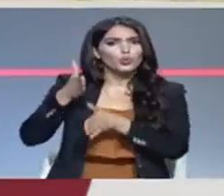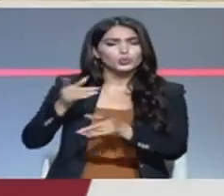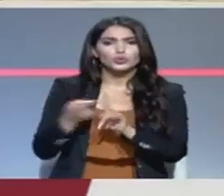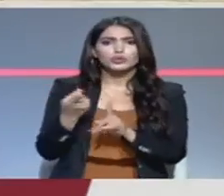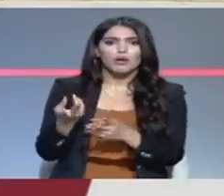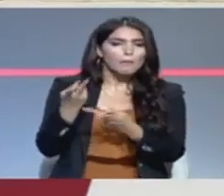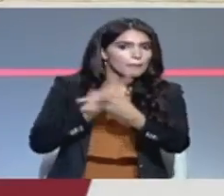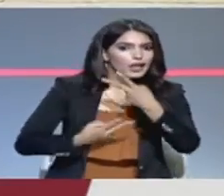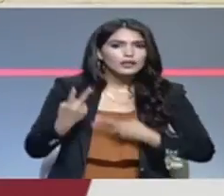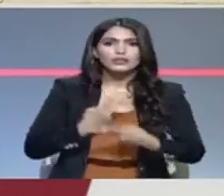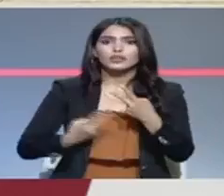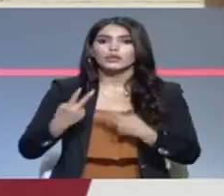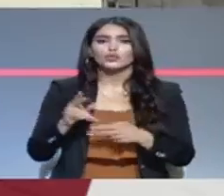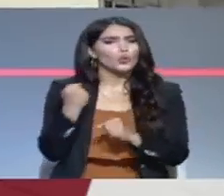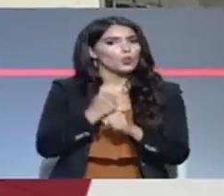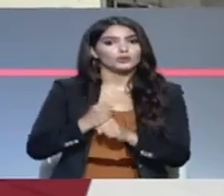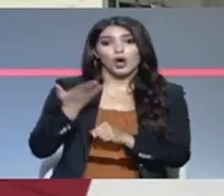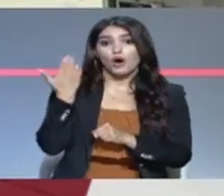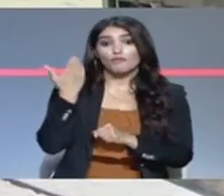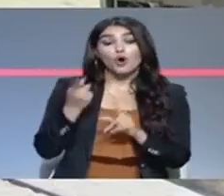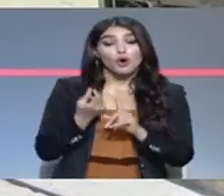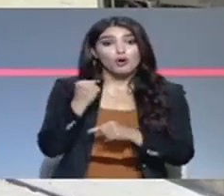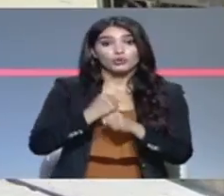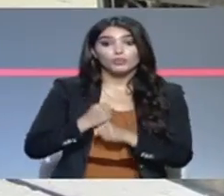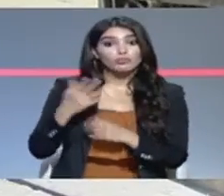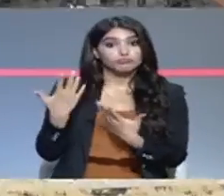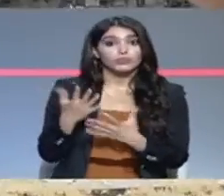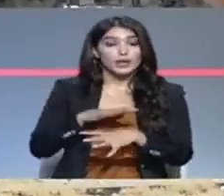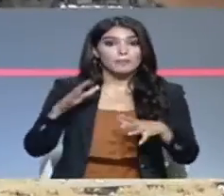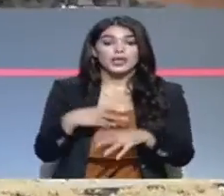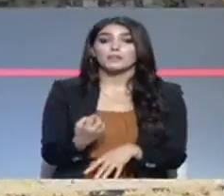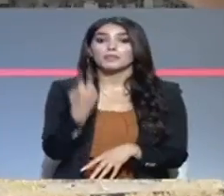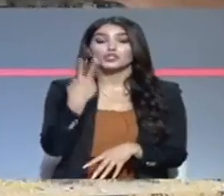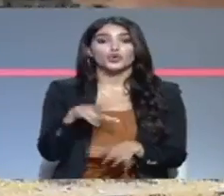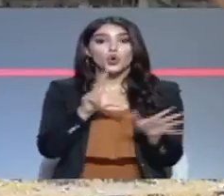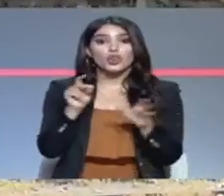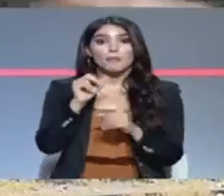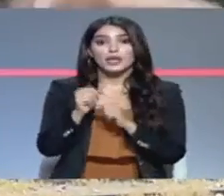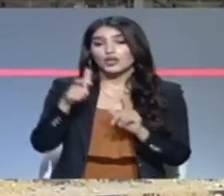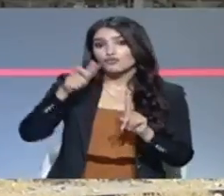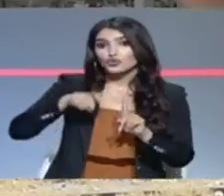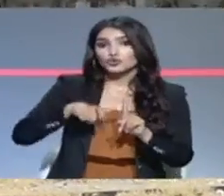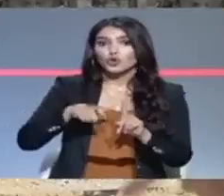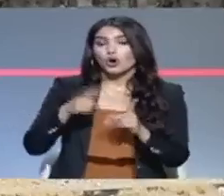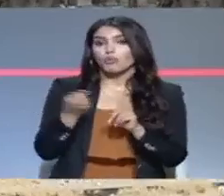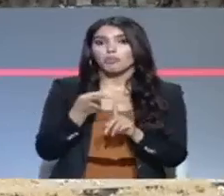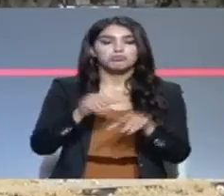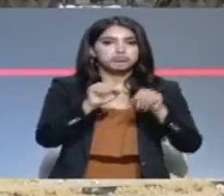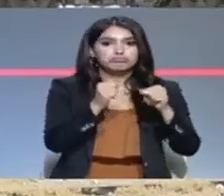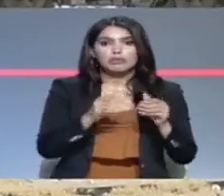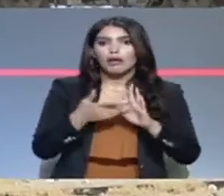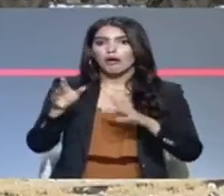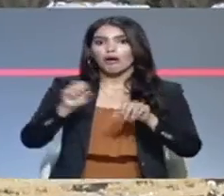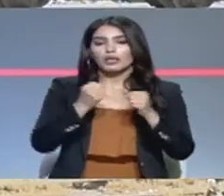سبيسيال الخدمة ياسر. البورتيك هذا يخلصوا عليه 280 في الشهر ومقصوص، الكابل أصل مقصوص